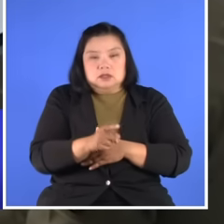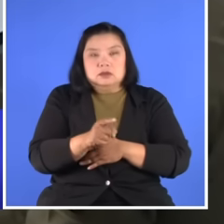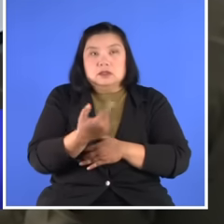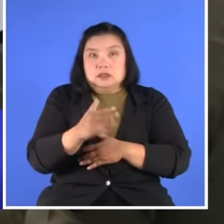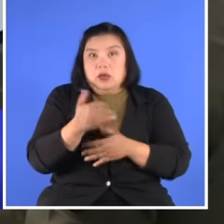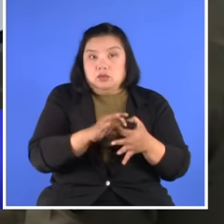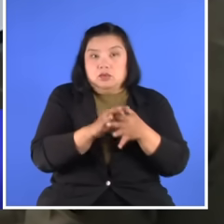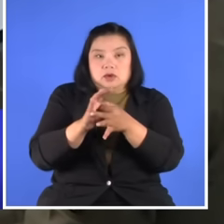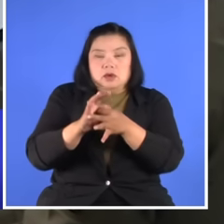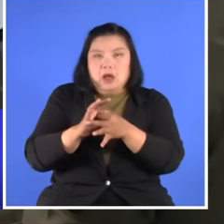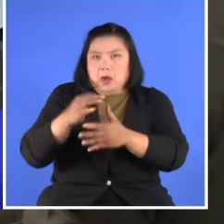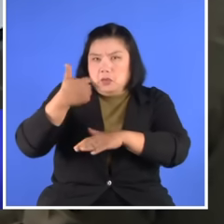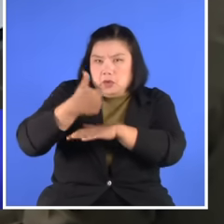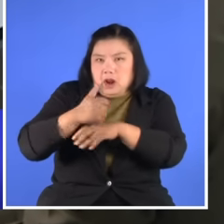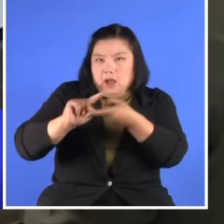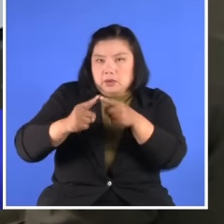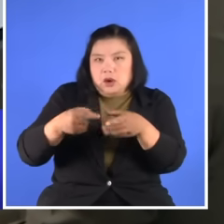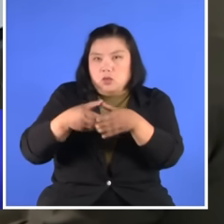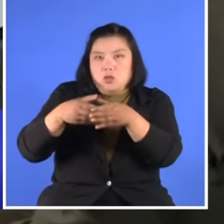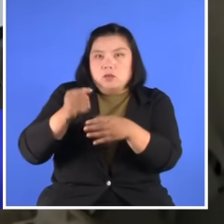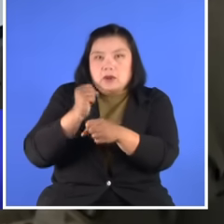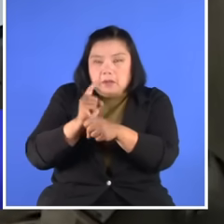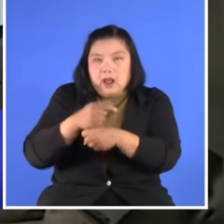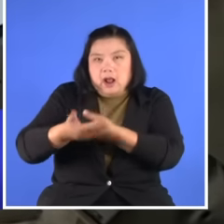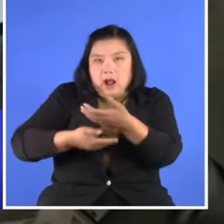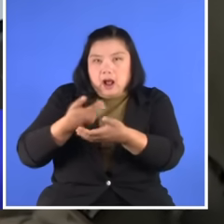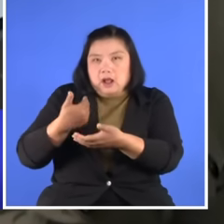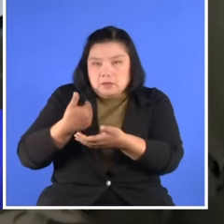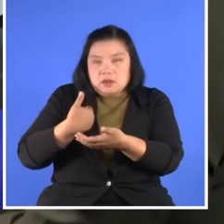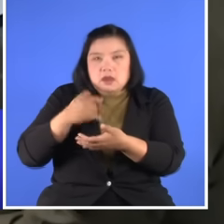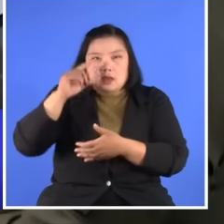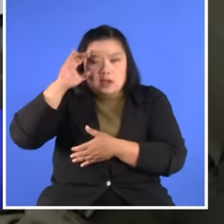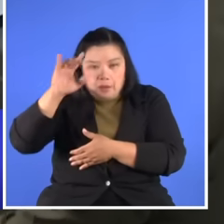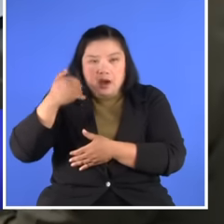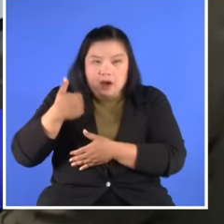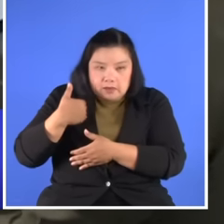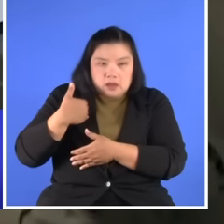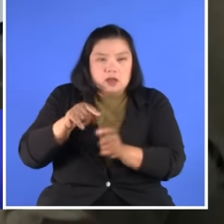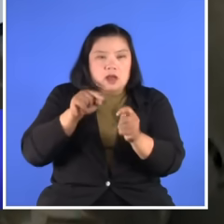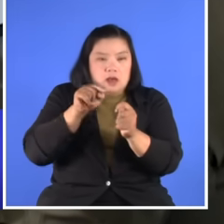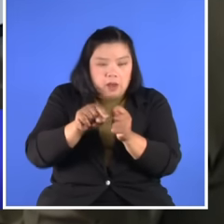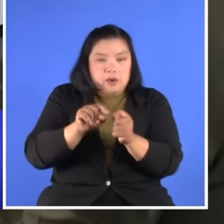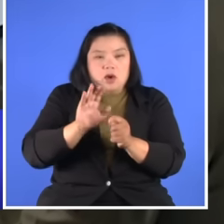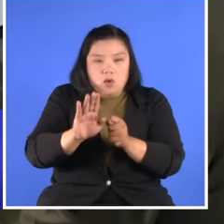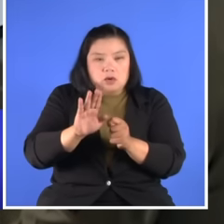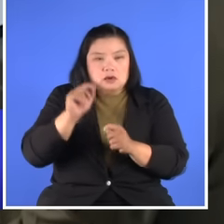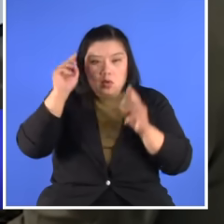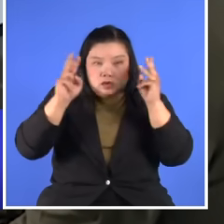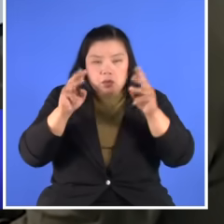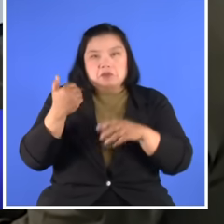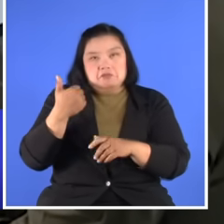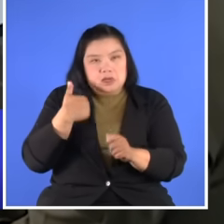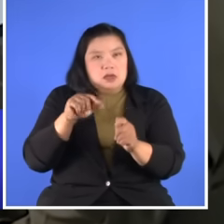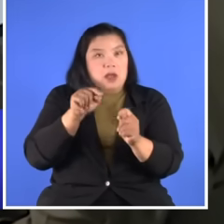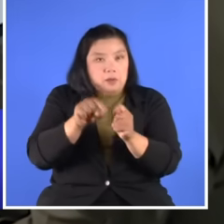ผลไปถึงผู้ร่วมขบวนการในพื้นที่ของอำเภอพยุหคีรีนะครับและก็อีกหลายอำเภอในจังหวัดนครสวรรค์เได้สำเร็จว่าอย่างงั้นซึ่ง